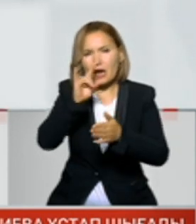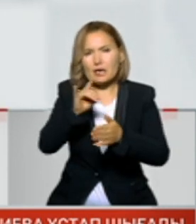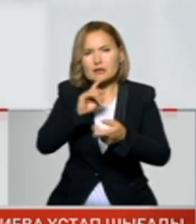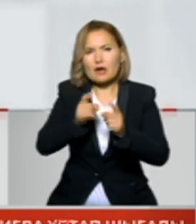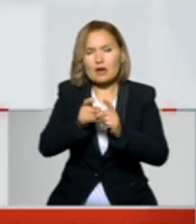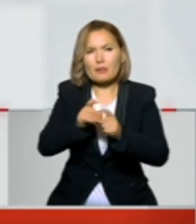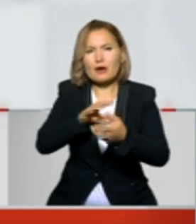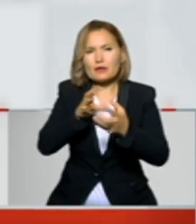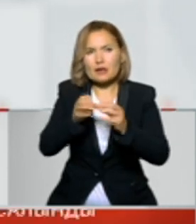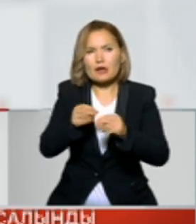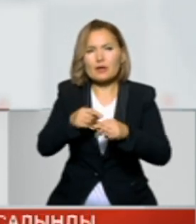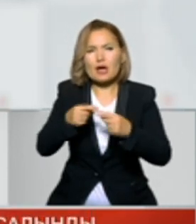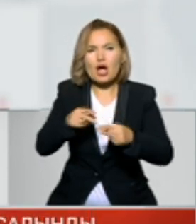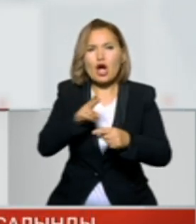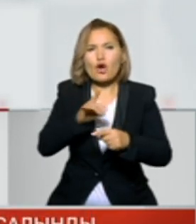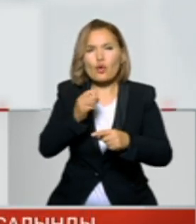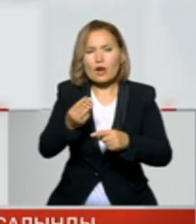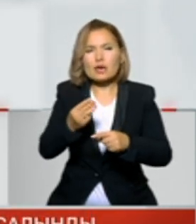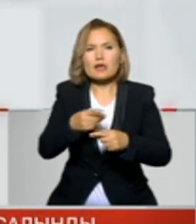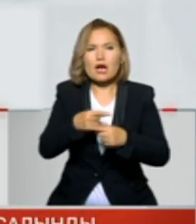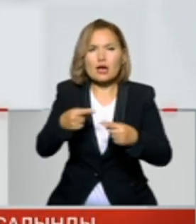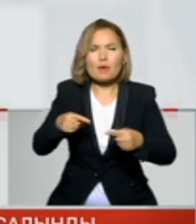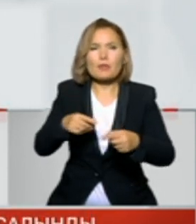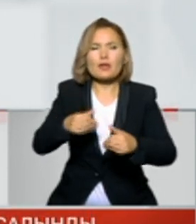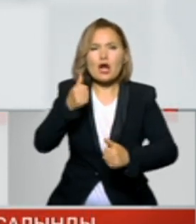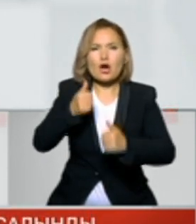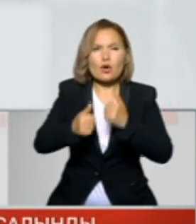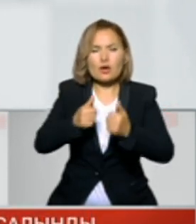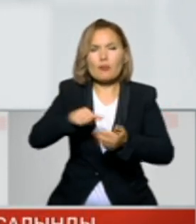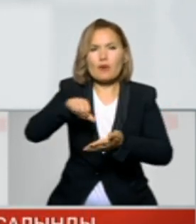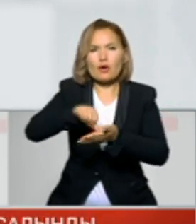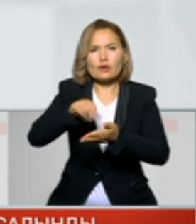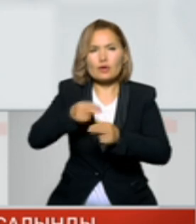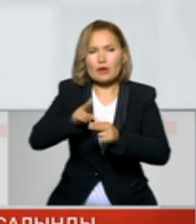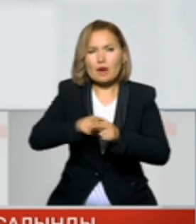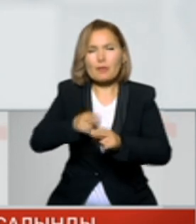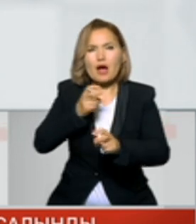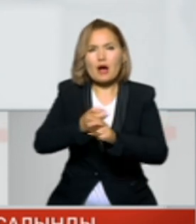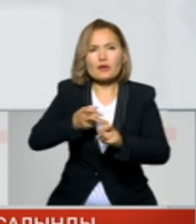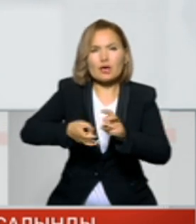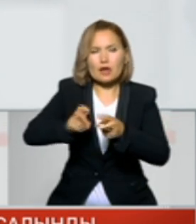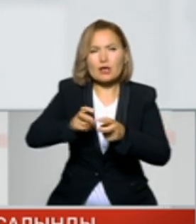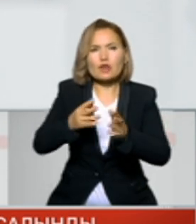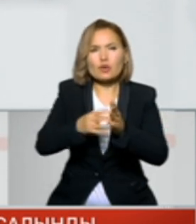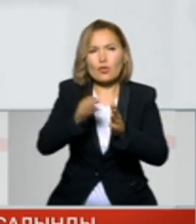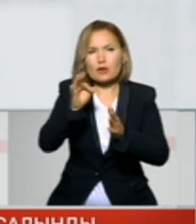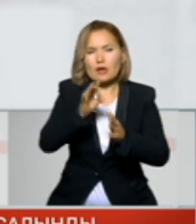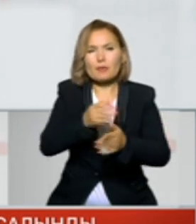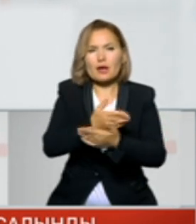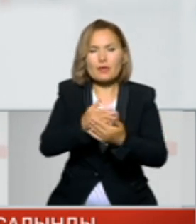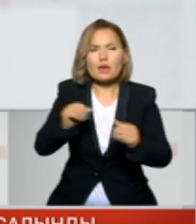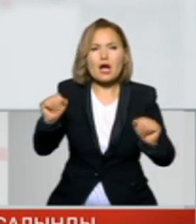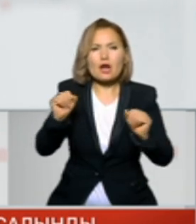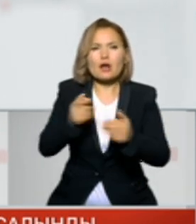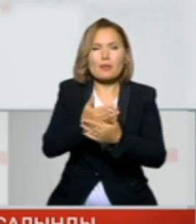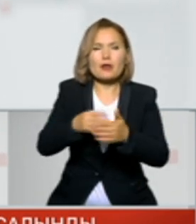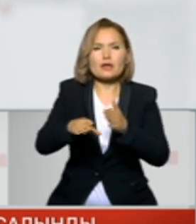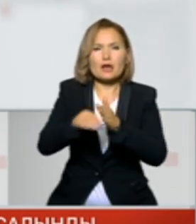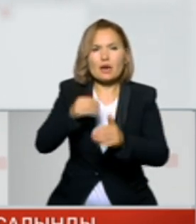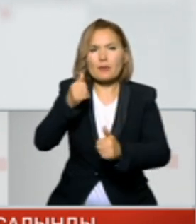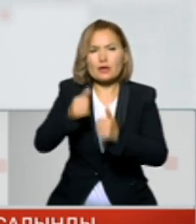күресі, мас рестлинг, кураж бойынша да жүлделер сарапқа салынады. Асығату, тоғызқұмалақ, көкбөрі сынды спорт түрлерінен